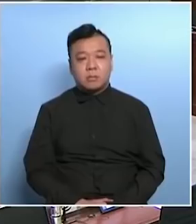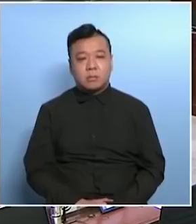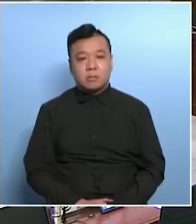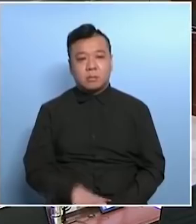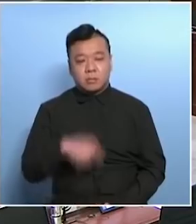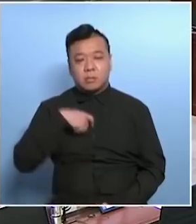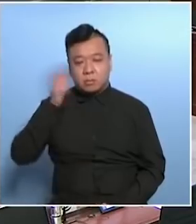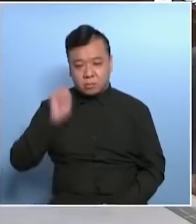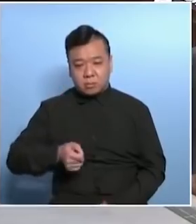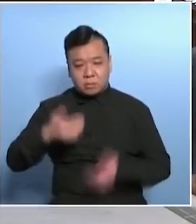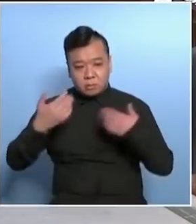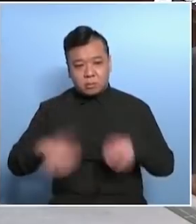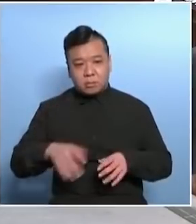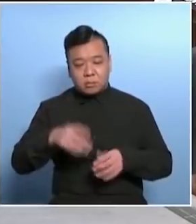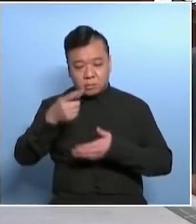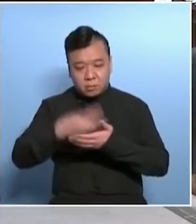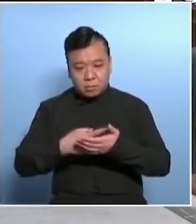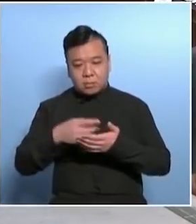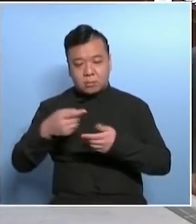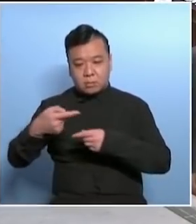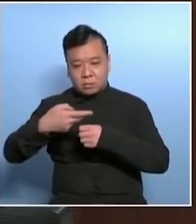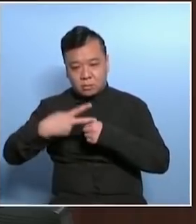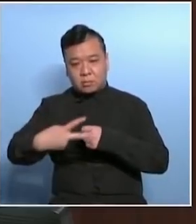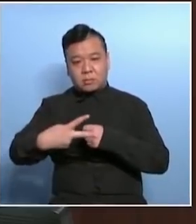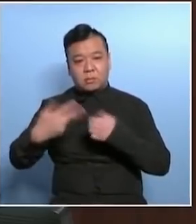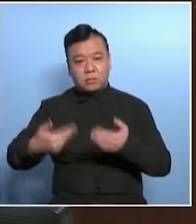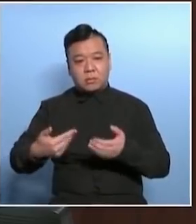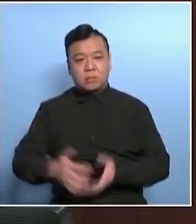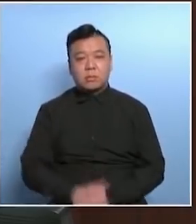我已經裁決咗啦，頭先程序已經進入第二項啦。